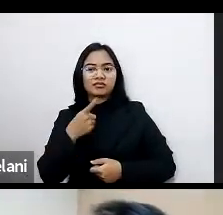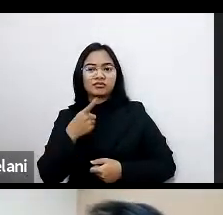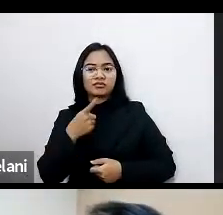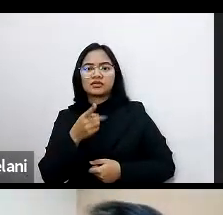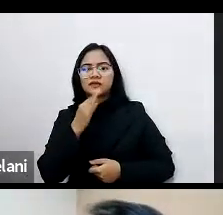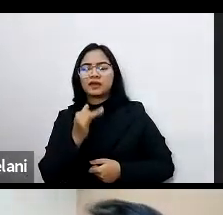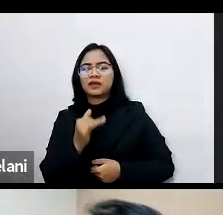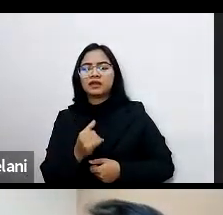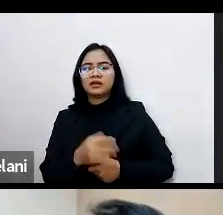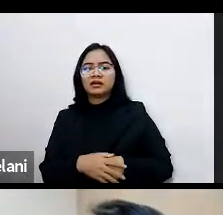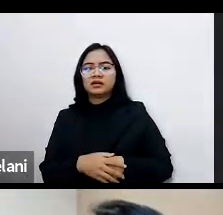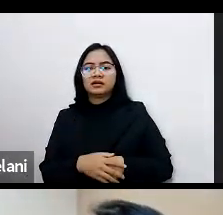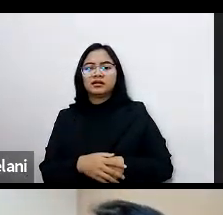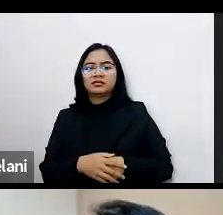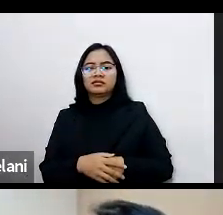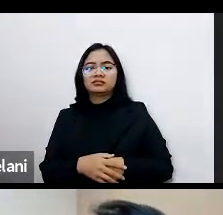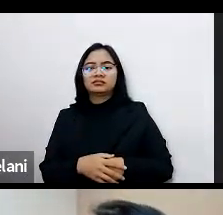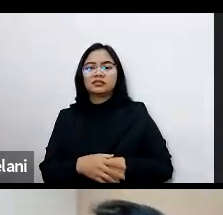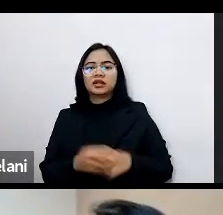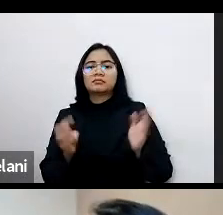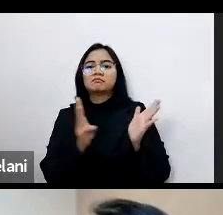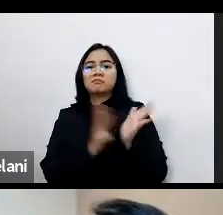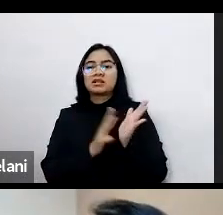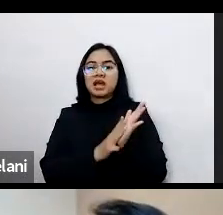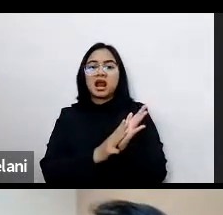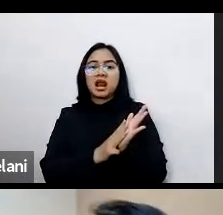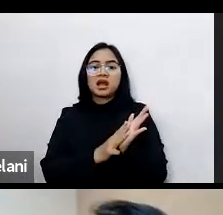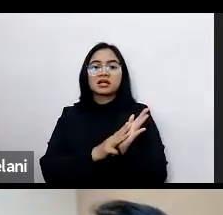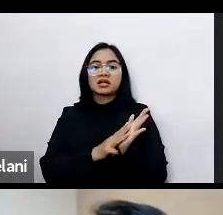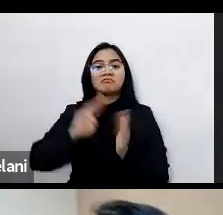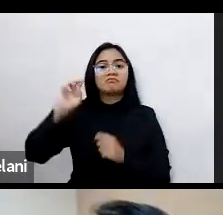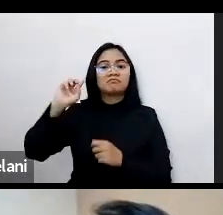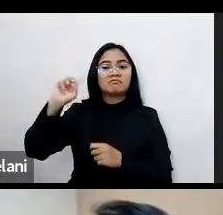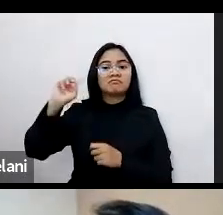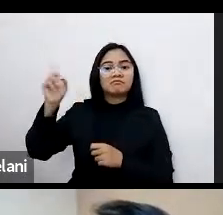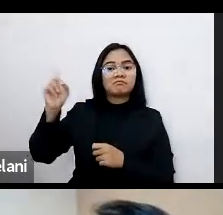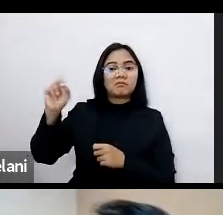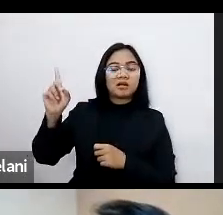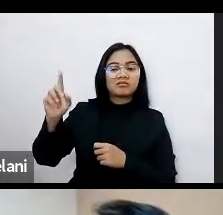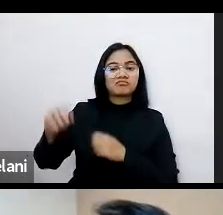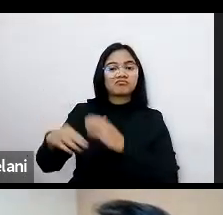sepertinya menjadi isu di Barat tapi ternyata juga sekarang sudah mulai masuk di Indonesia gitu kan.